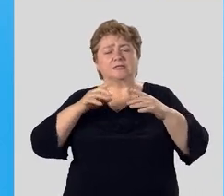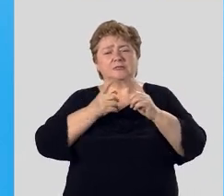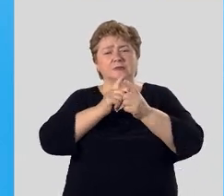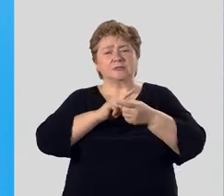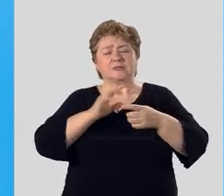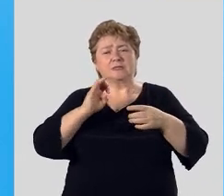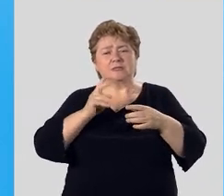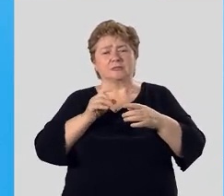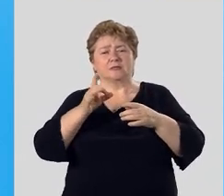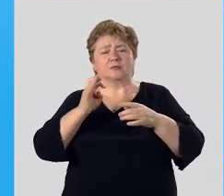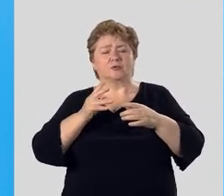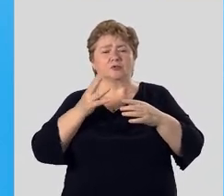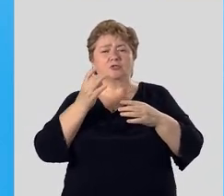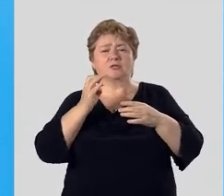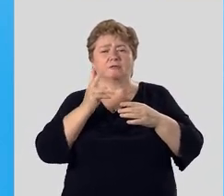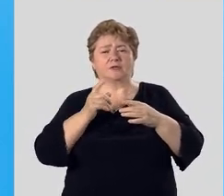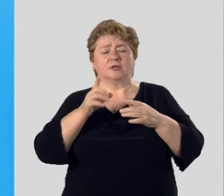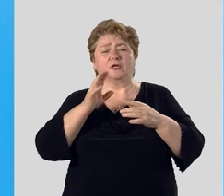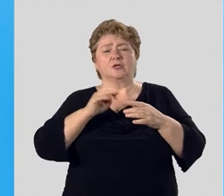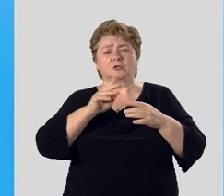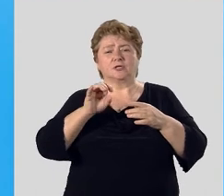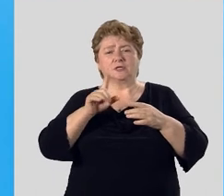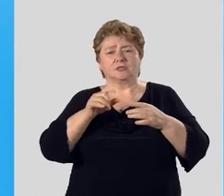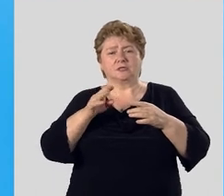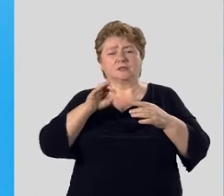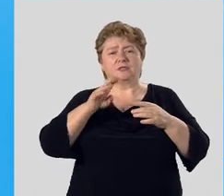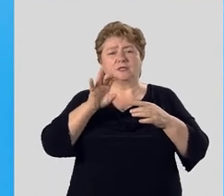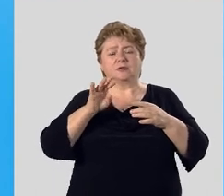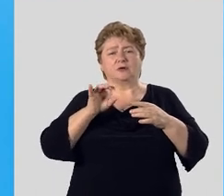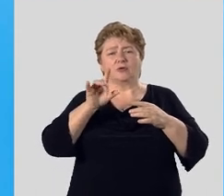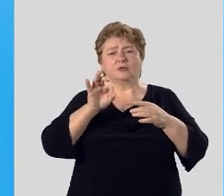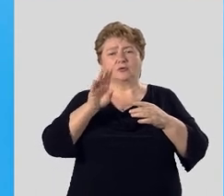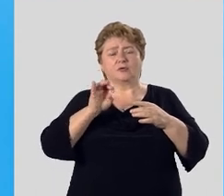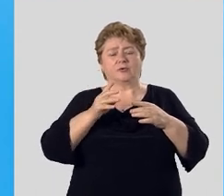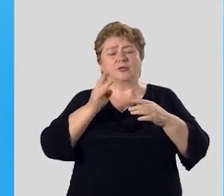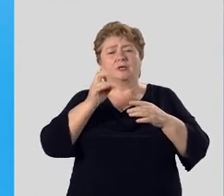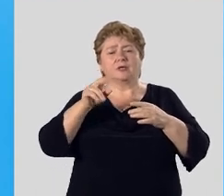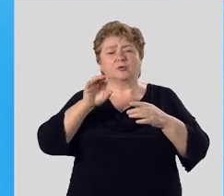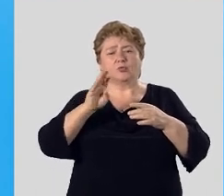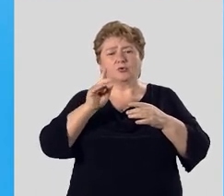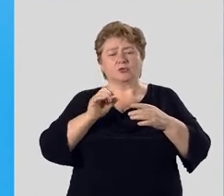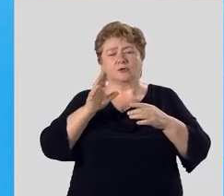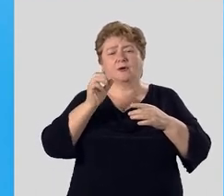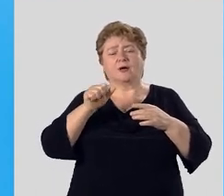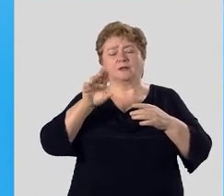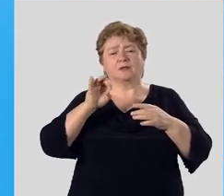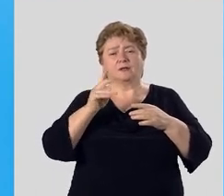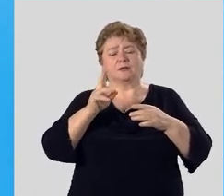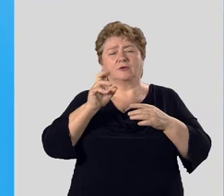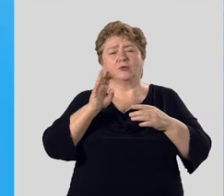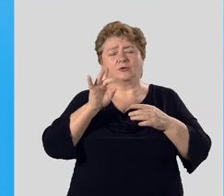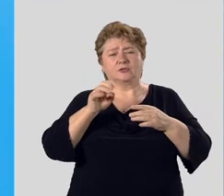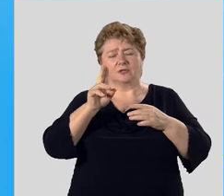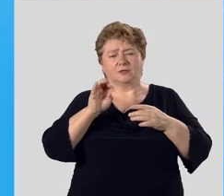и секрецию гормонов щитовидной железы – тиреотропин, надпочечников –